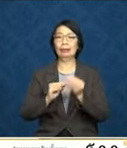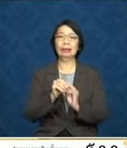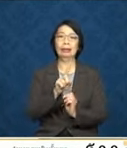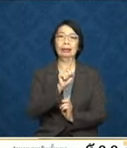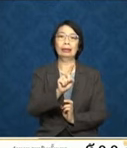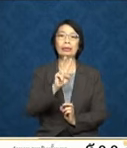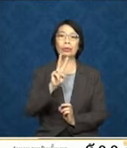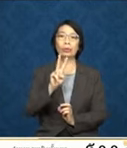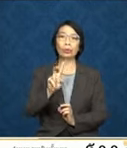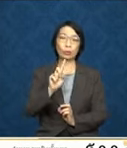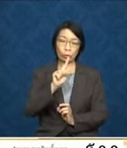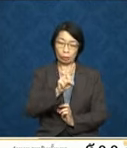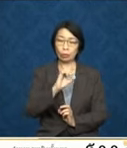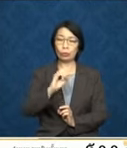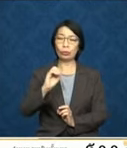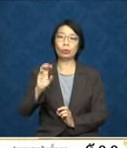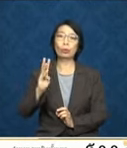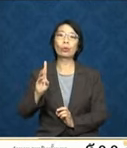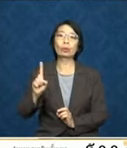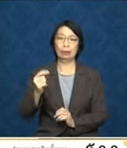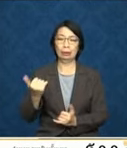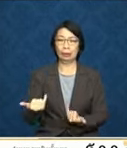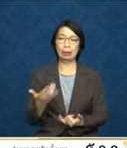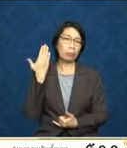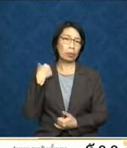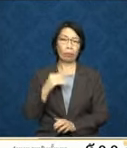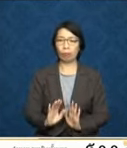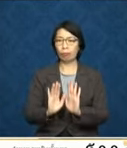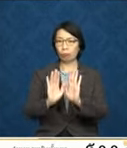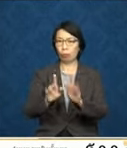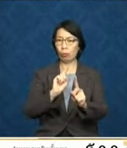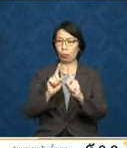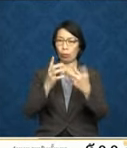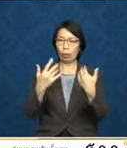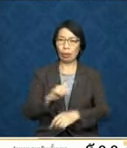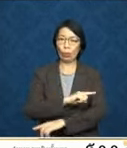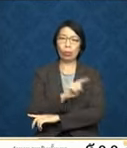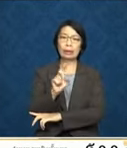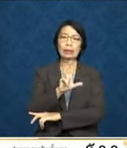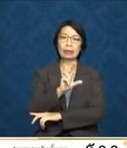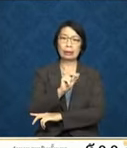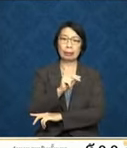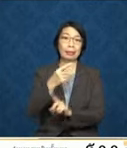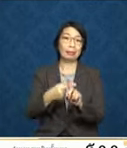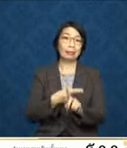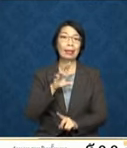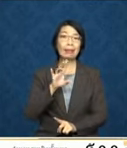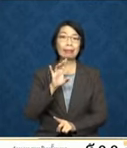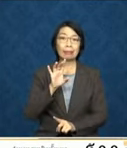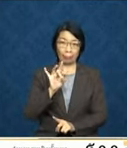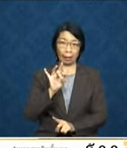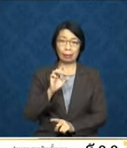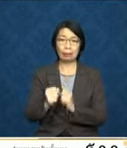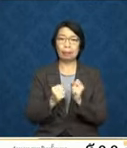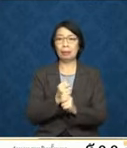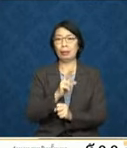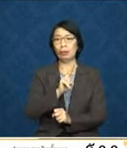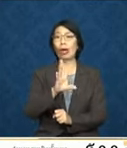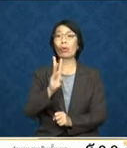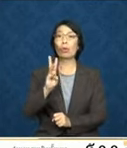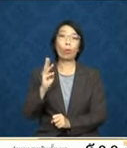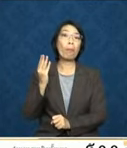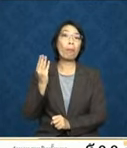ค่ะท่านประธานที่ดิฉันเคยหารือต่อท่านประธานไว้เมื่อวันที่30สิงหาคม2566ที่ผ่านม